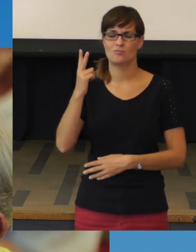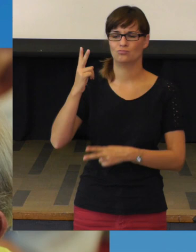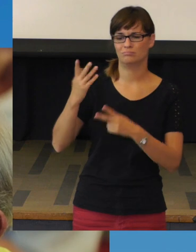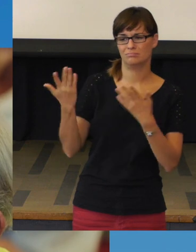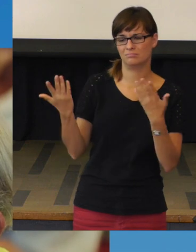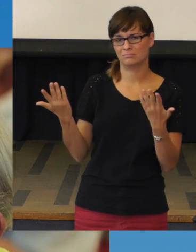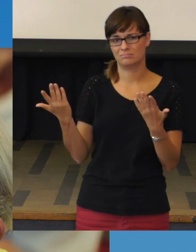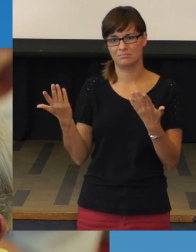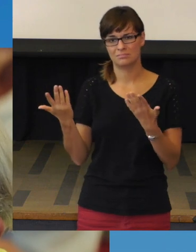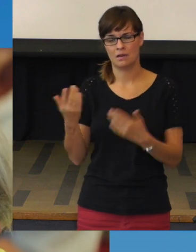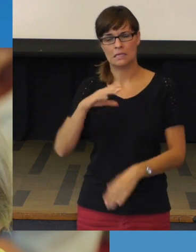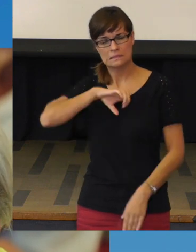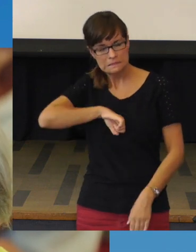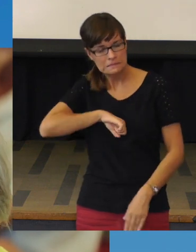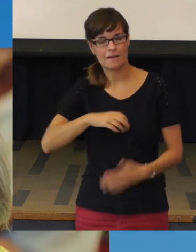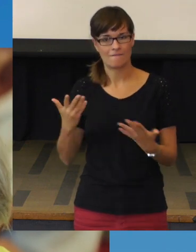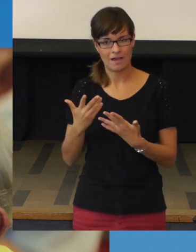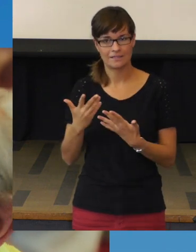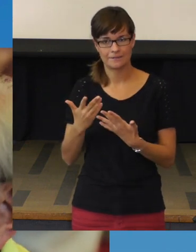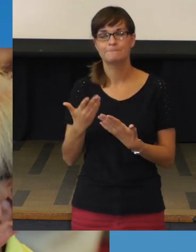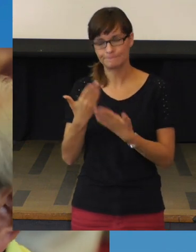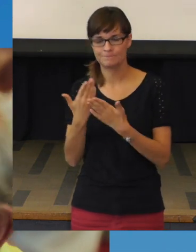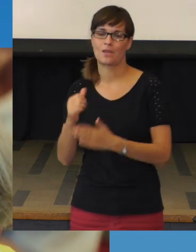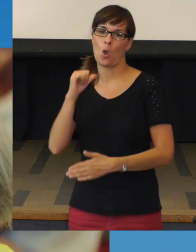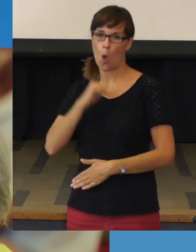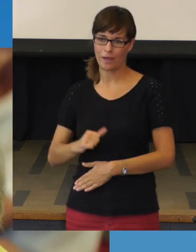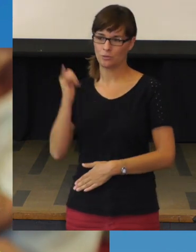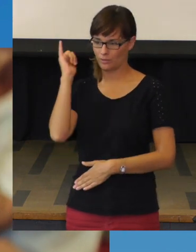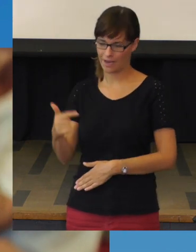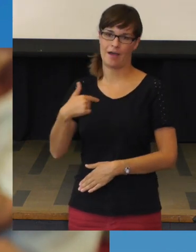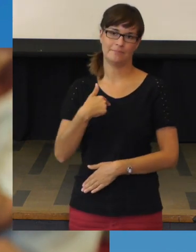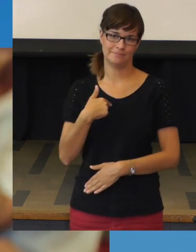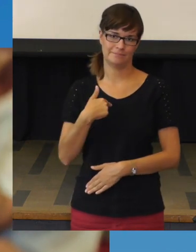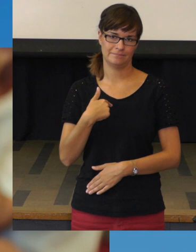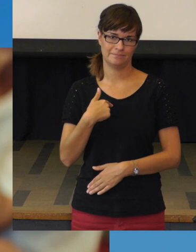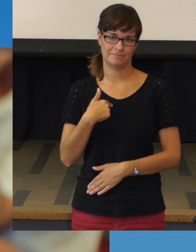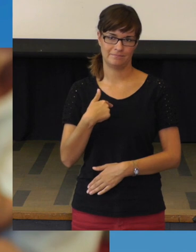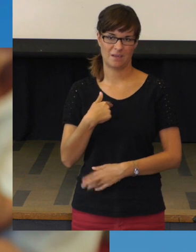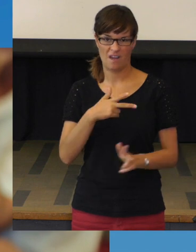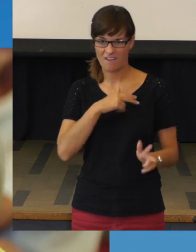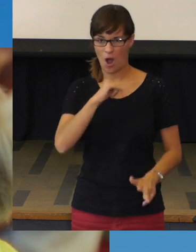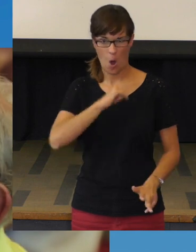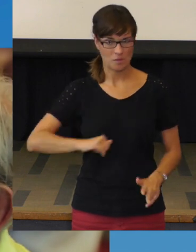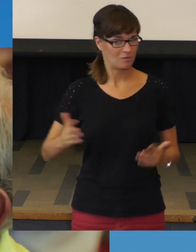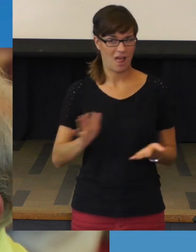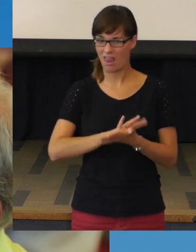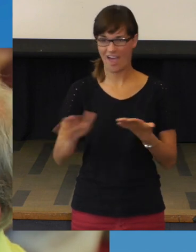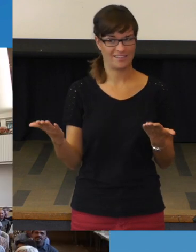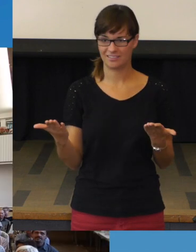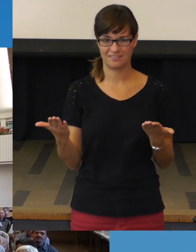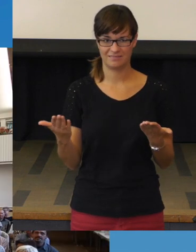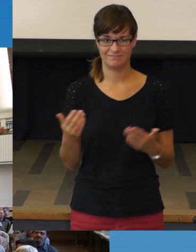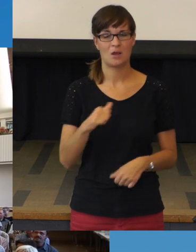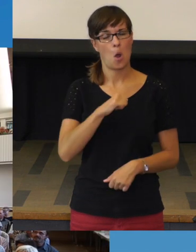Übel war die Operation. Das hat mir doch gesagt, stellen Sie sich das nicht so leicht vor. Ich